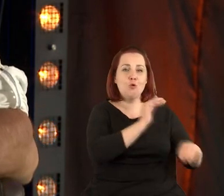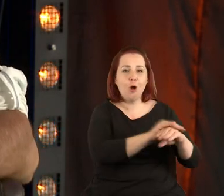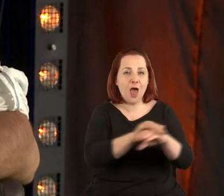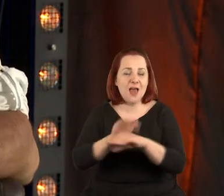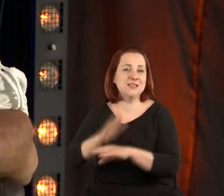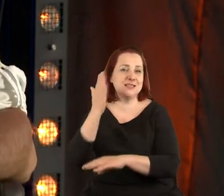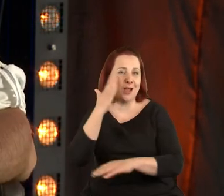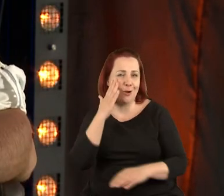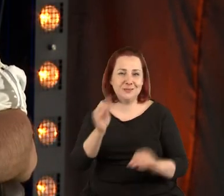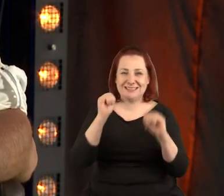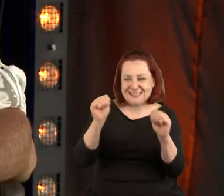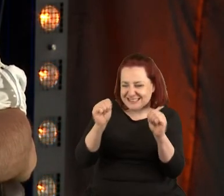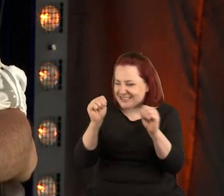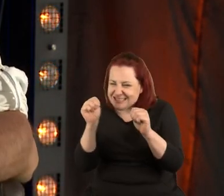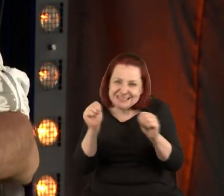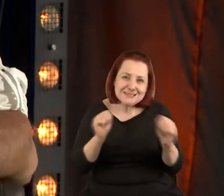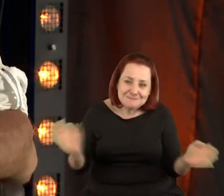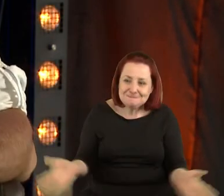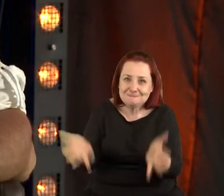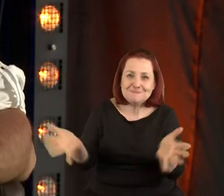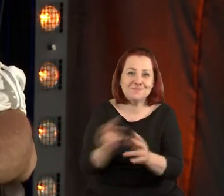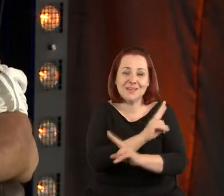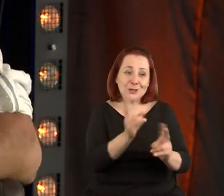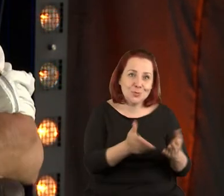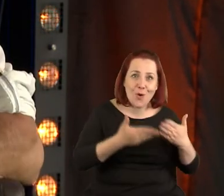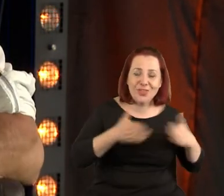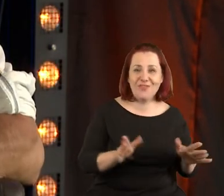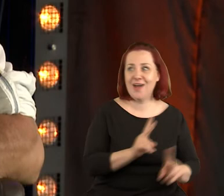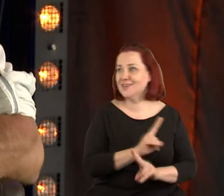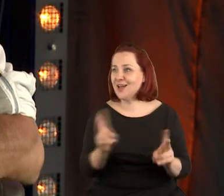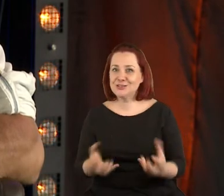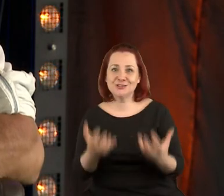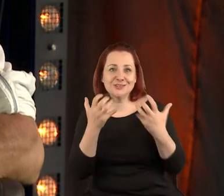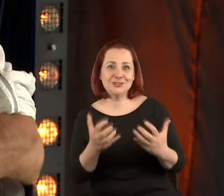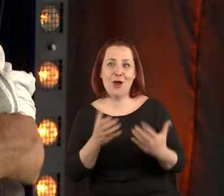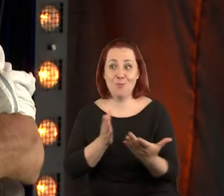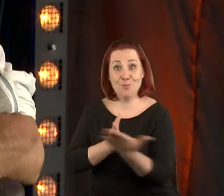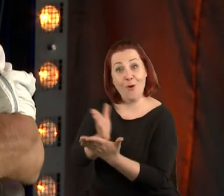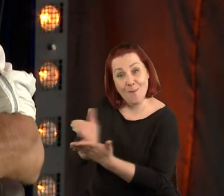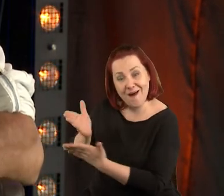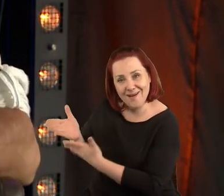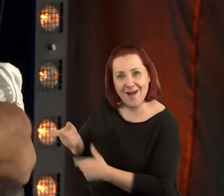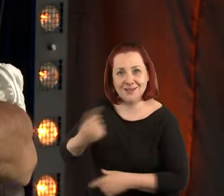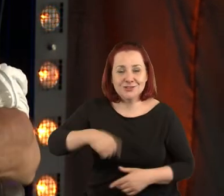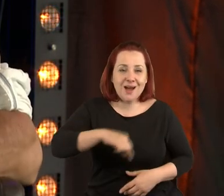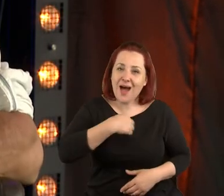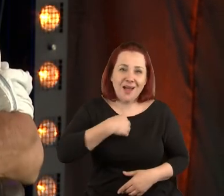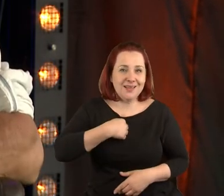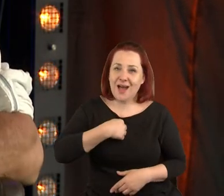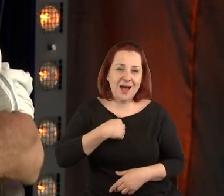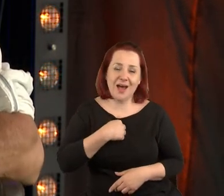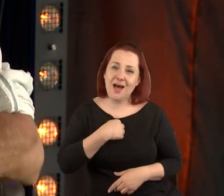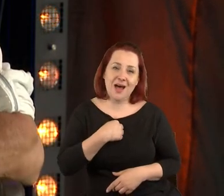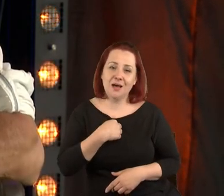znajomi dopingowali mnie w tym, co robiłem. Każdy był otwarty, każdy chciał oczywiście mi pomagać. Ja dość szybko jakby